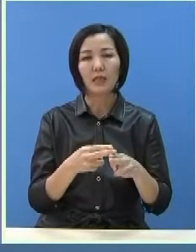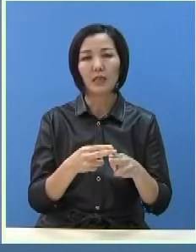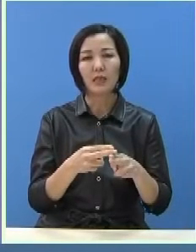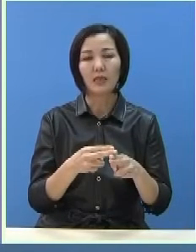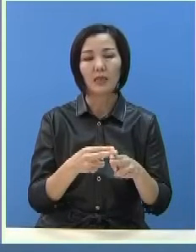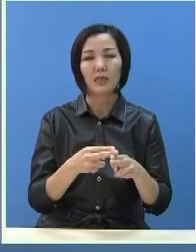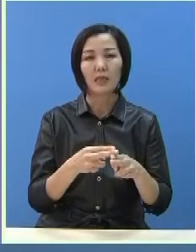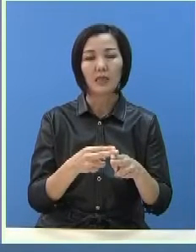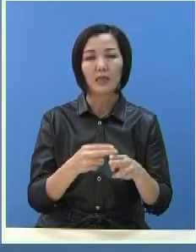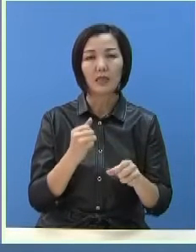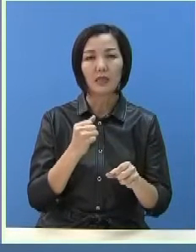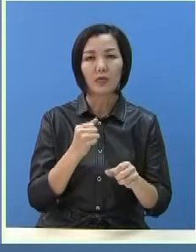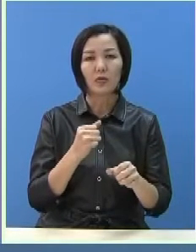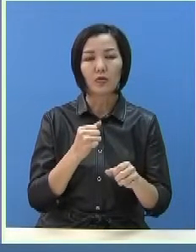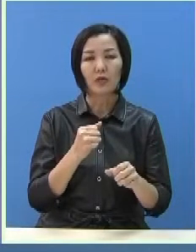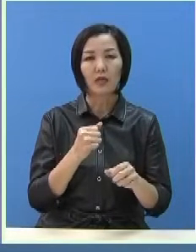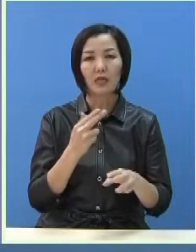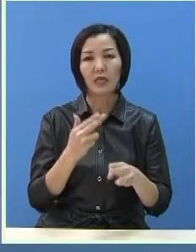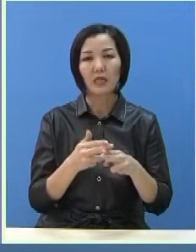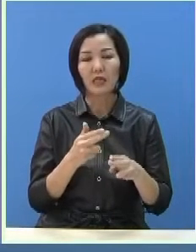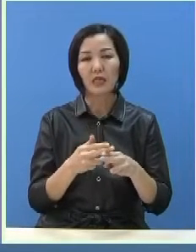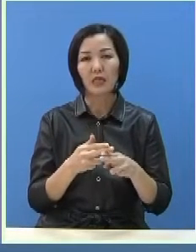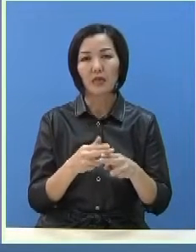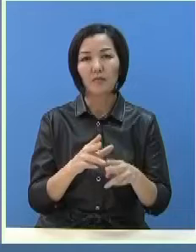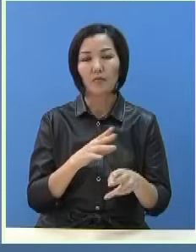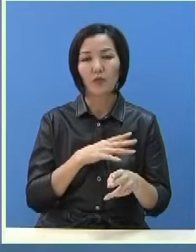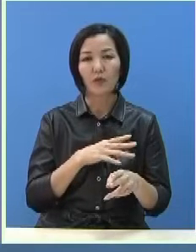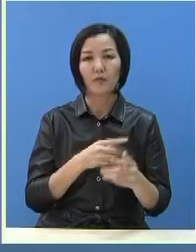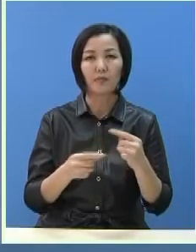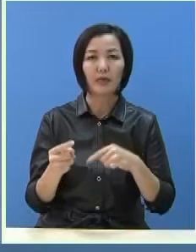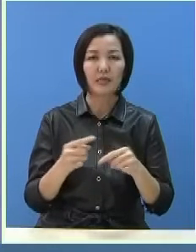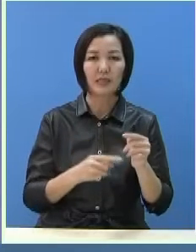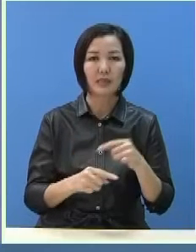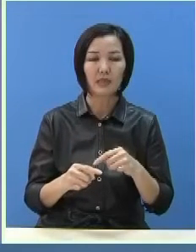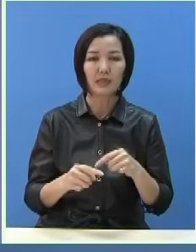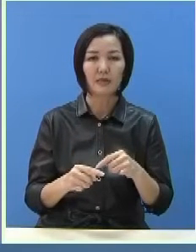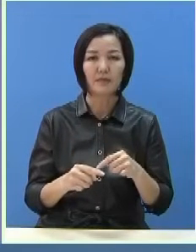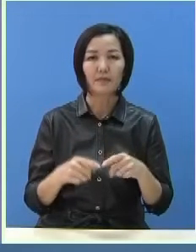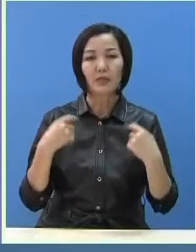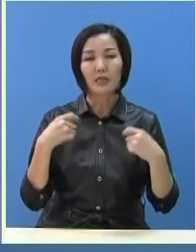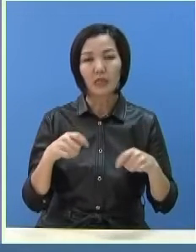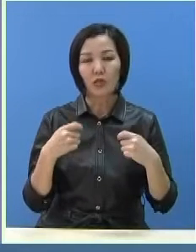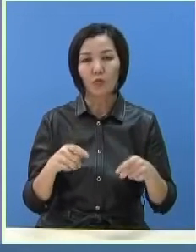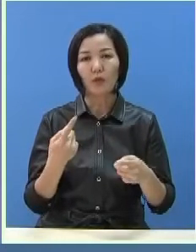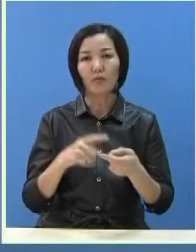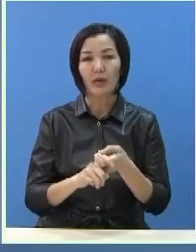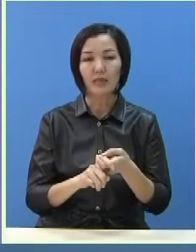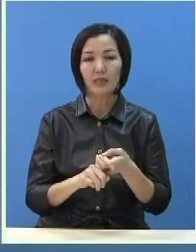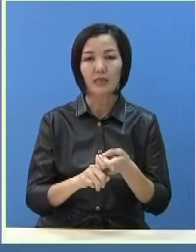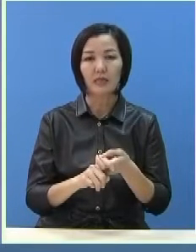кедергі әдейілеп қолдан жасап отырды. Оған мүдделі болған жоқ. Олардың бизнесі өйткені сол шикізатты сатумен байланысты